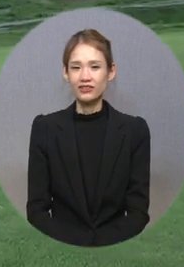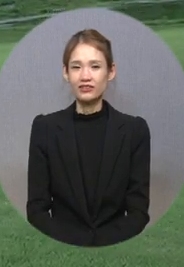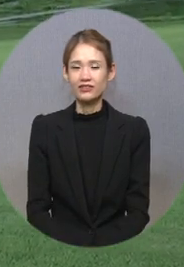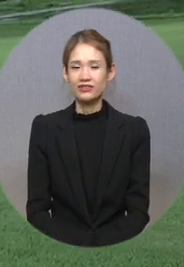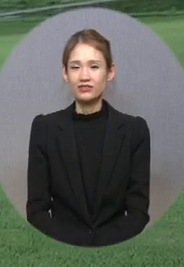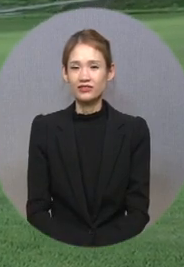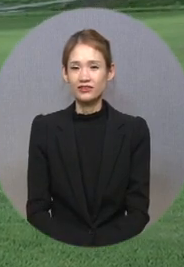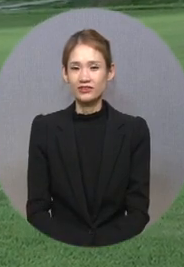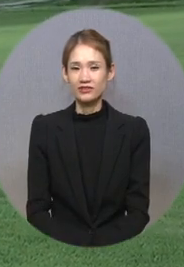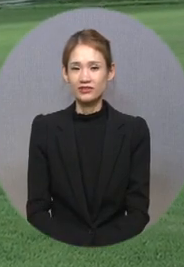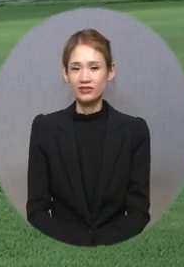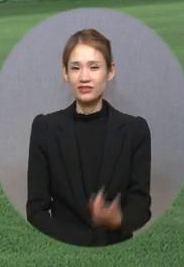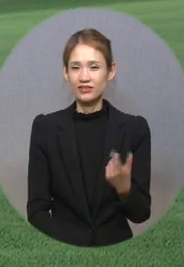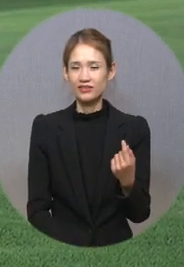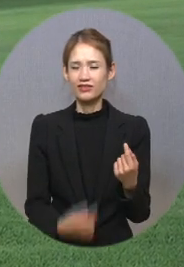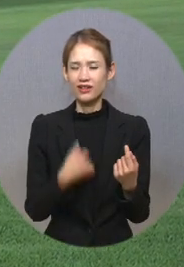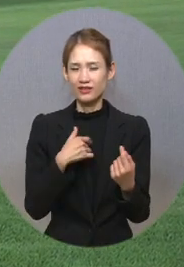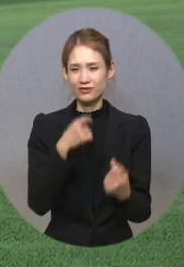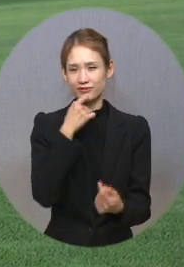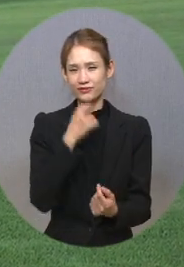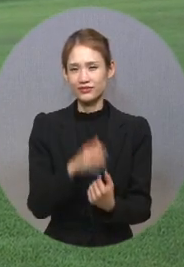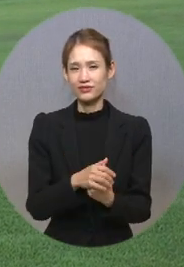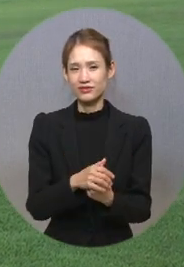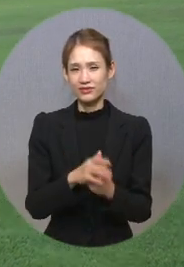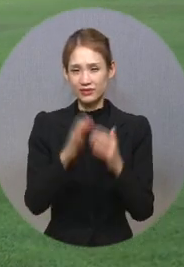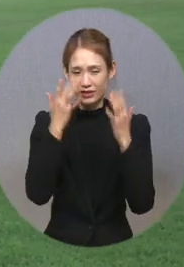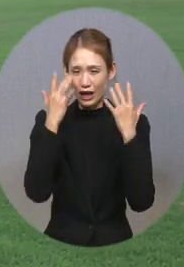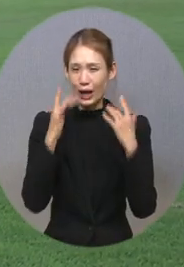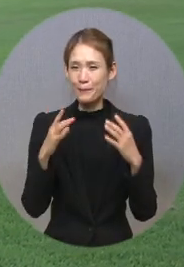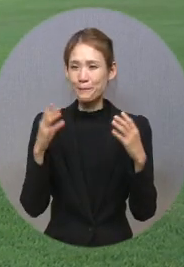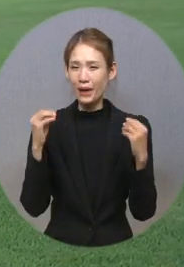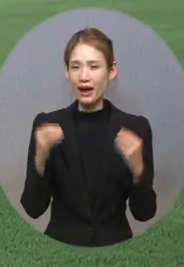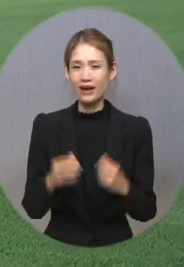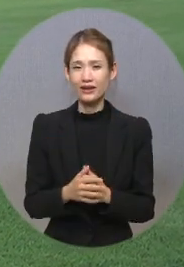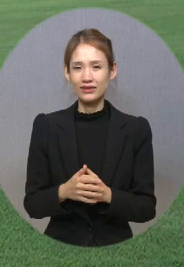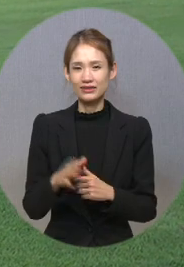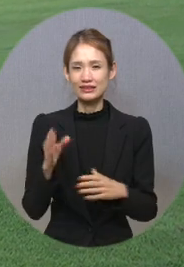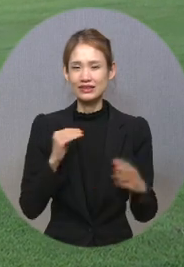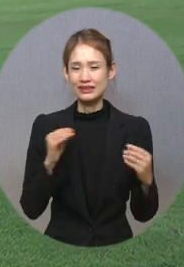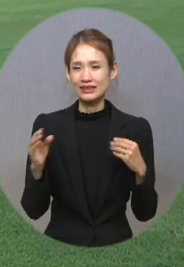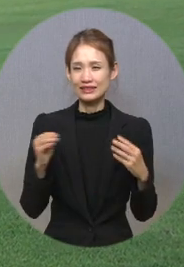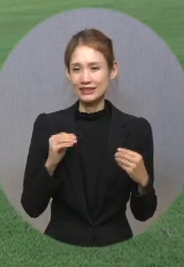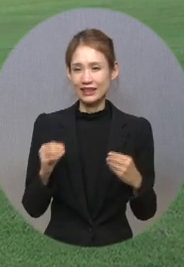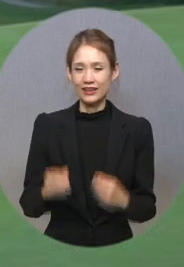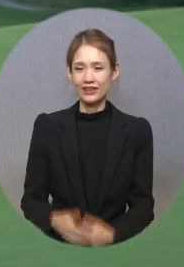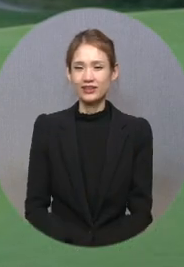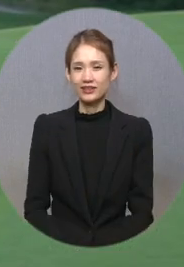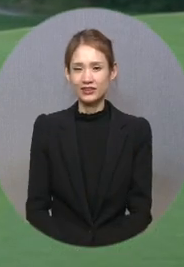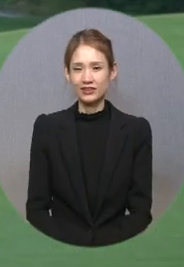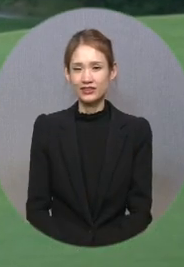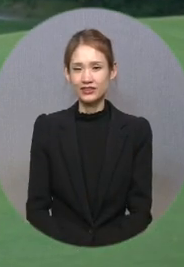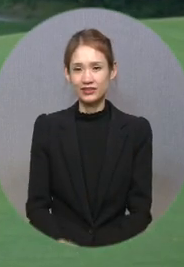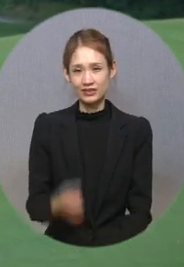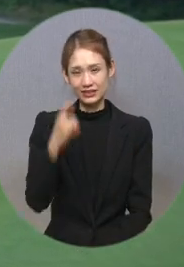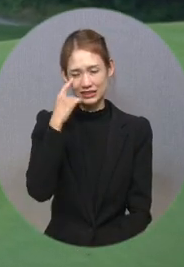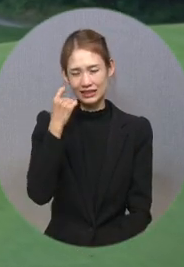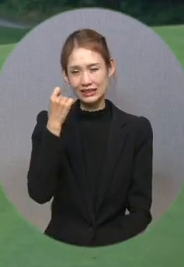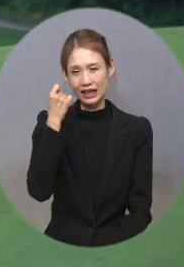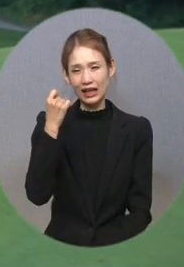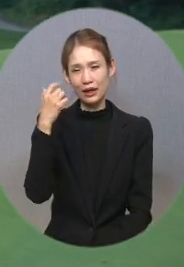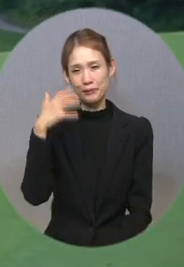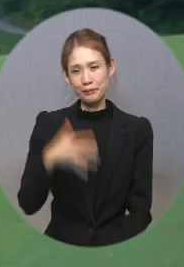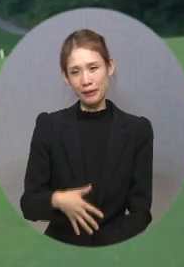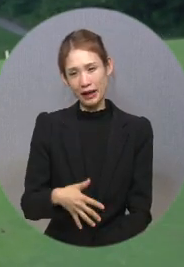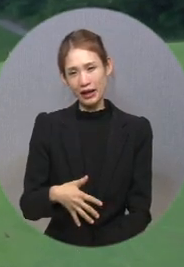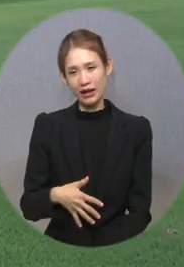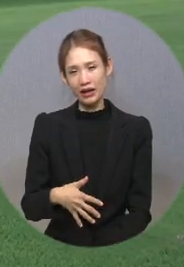근데 나는 이럴 때 싫어한다? 땀이 말라가지고 끈적거려. 나는 시력이 되게 안 좋아져가지고 눈이 침침해.